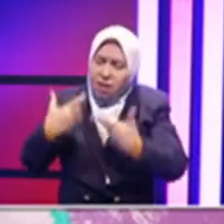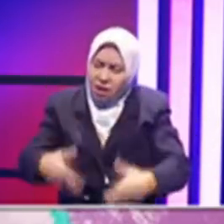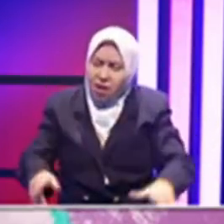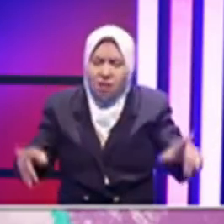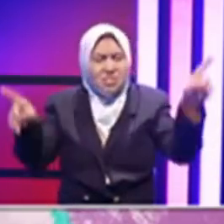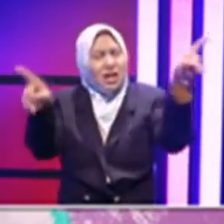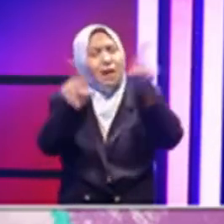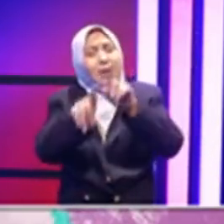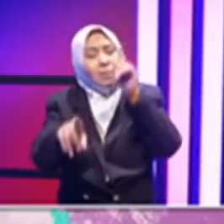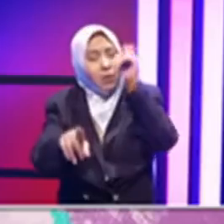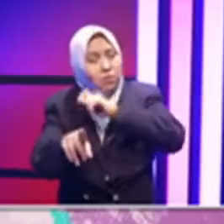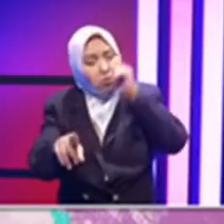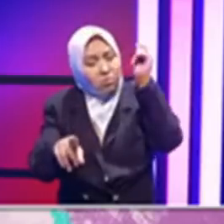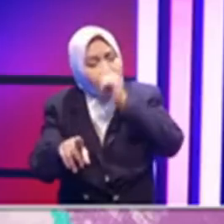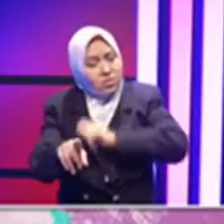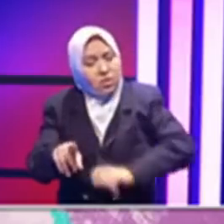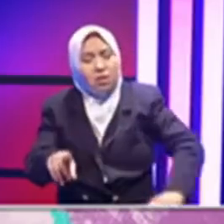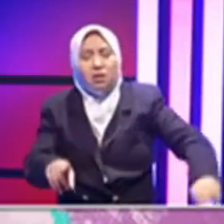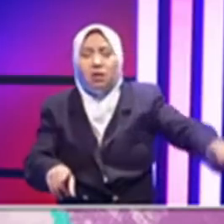وثمود